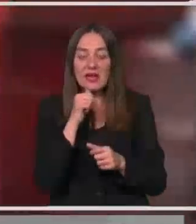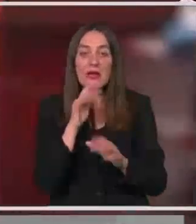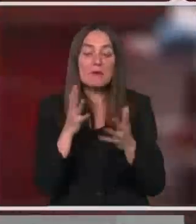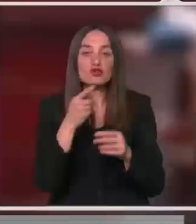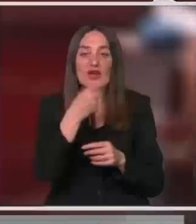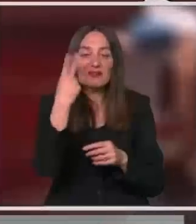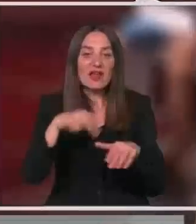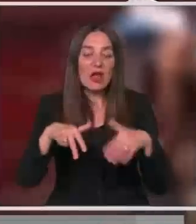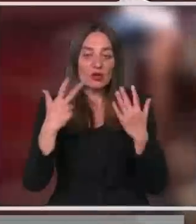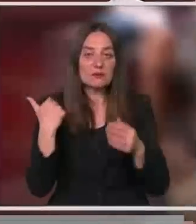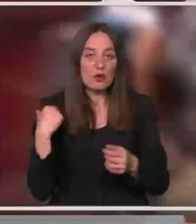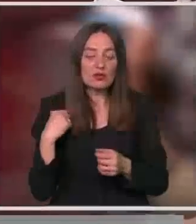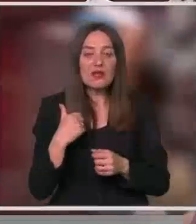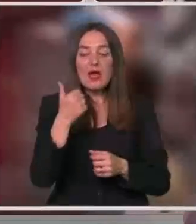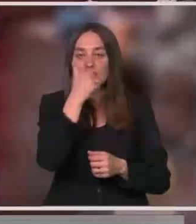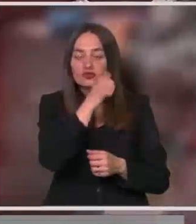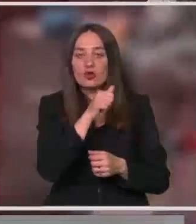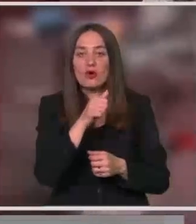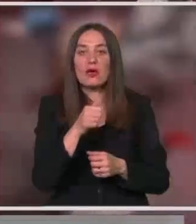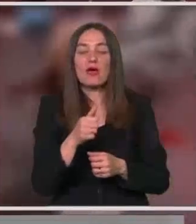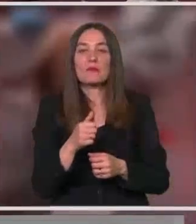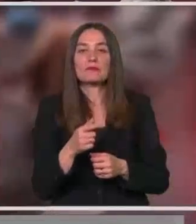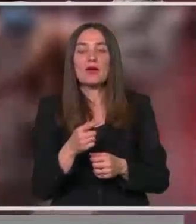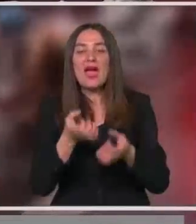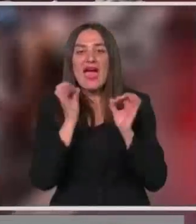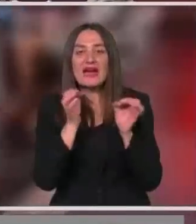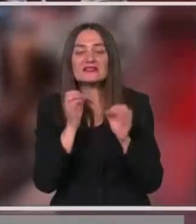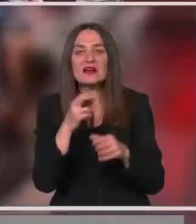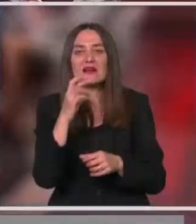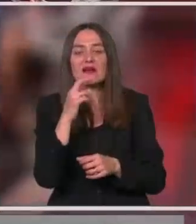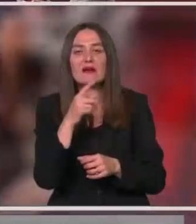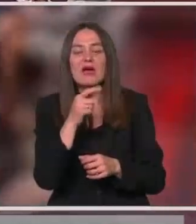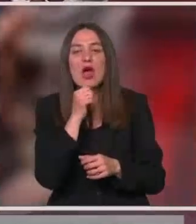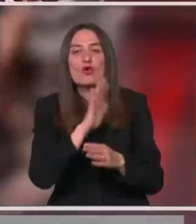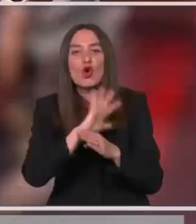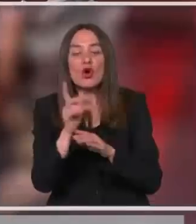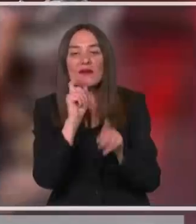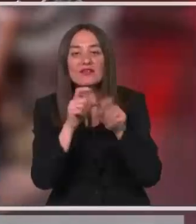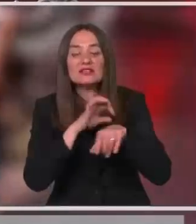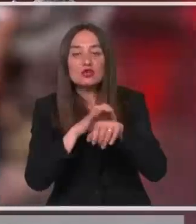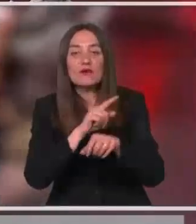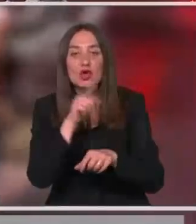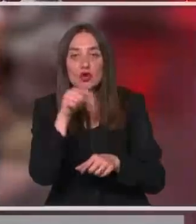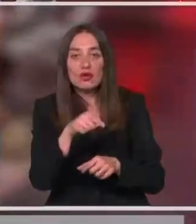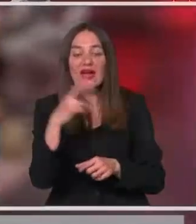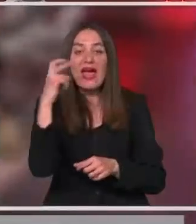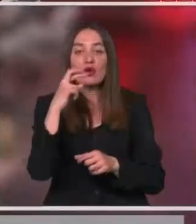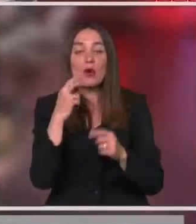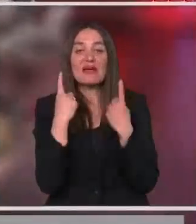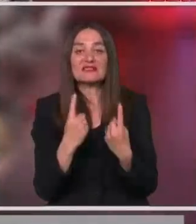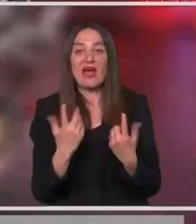te 2008. godine, što je eksterni faktor koji se zove koronavirus, doveo do toga da ekonomija